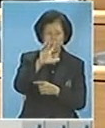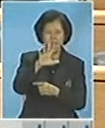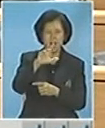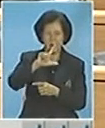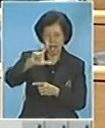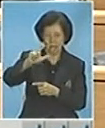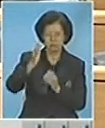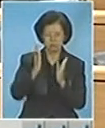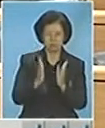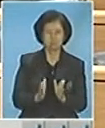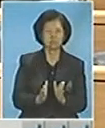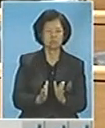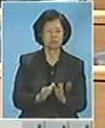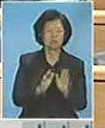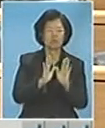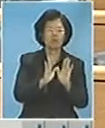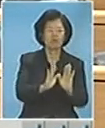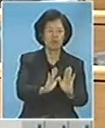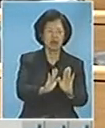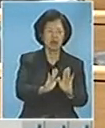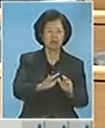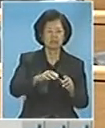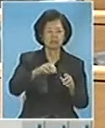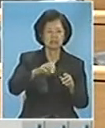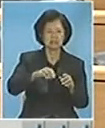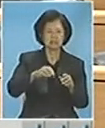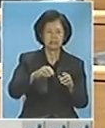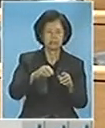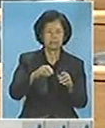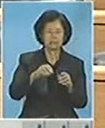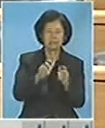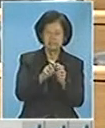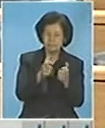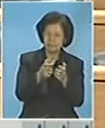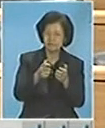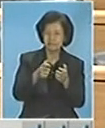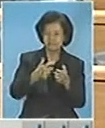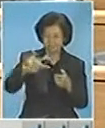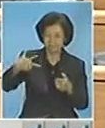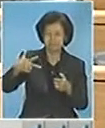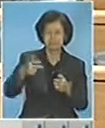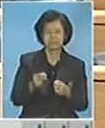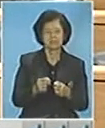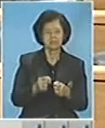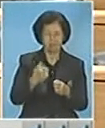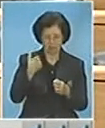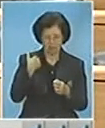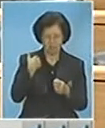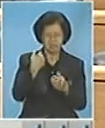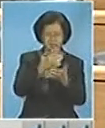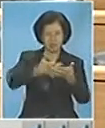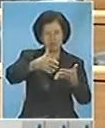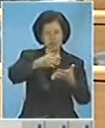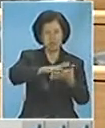แล้วฝากราชบัณฑิตยสถานว่าจะต้องมีนโยบาย